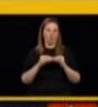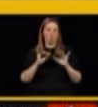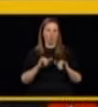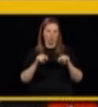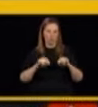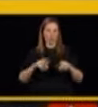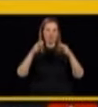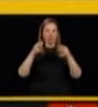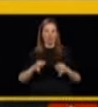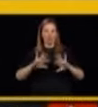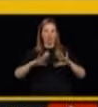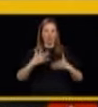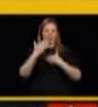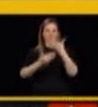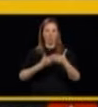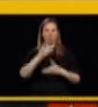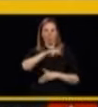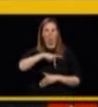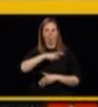COVID-19. Donc,